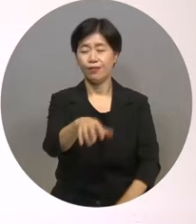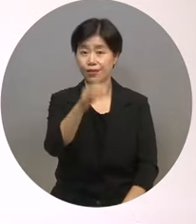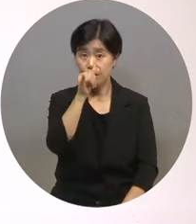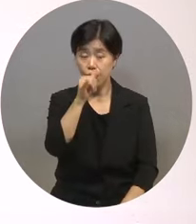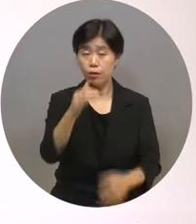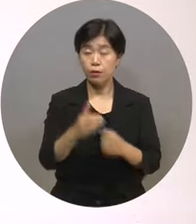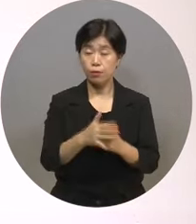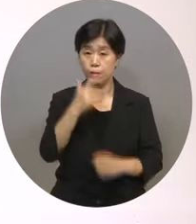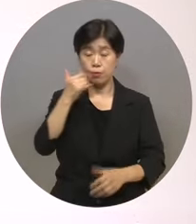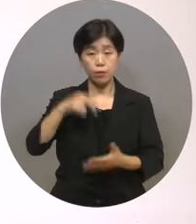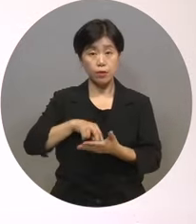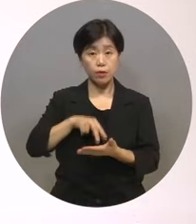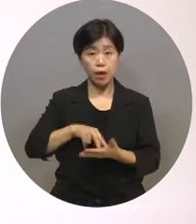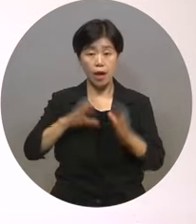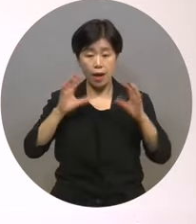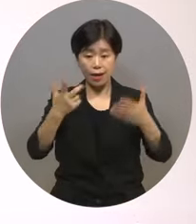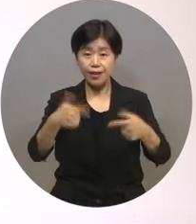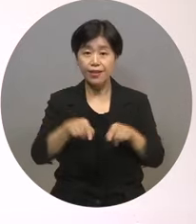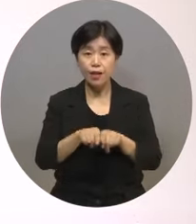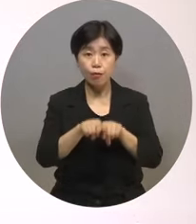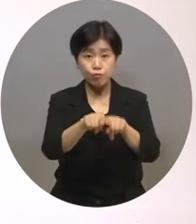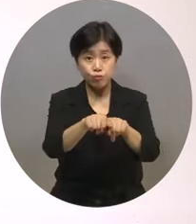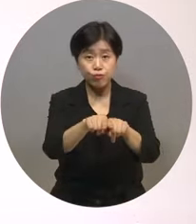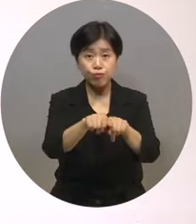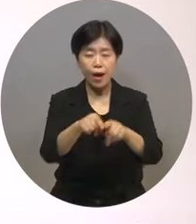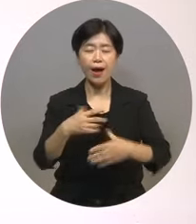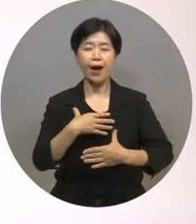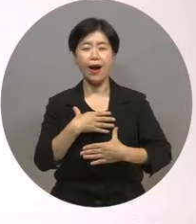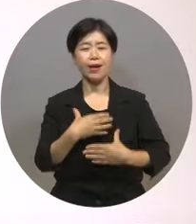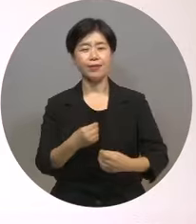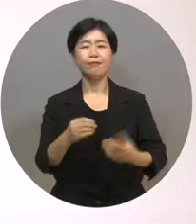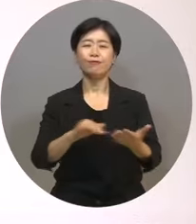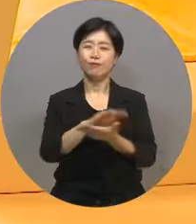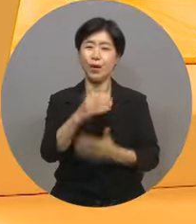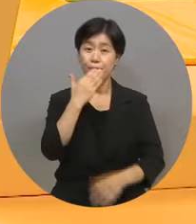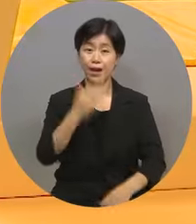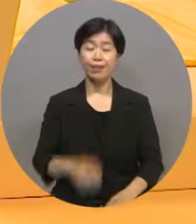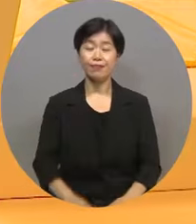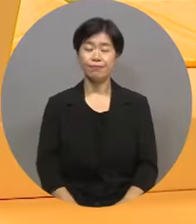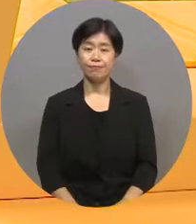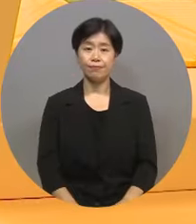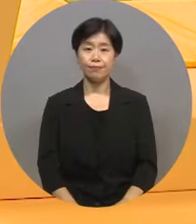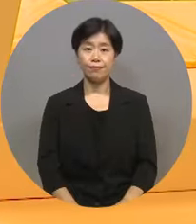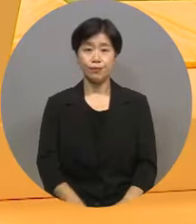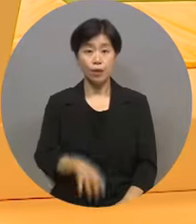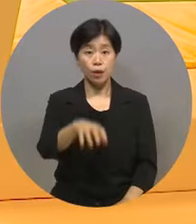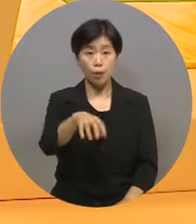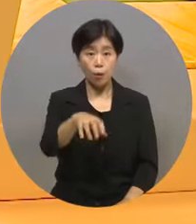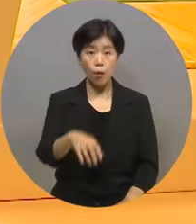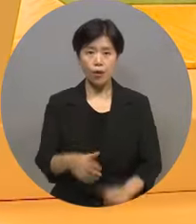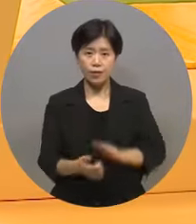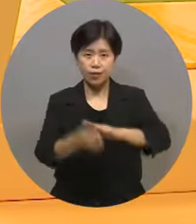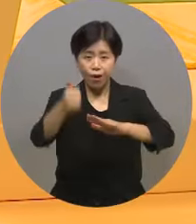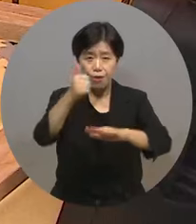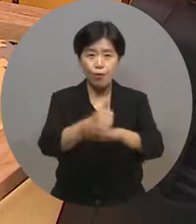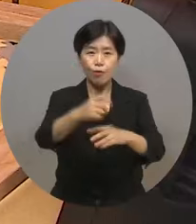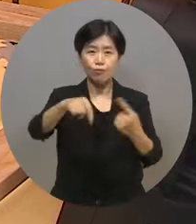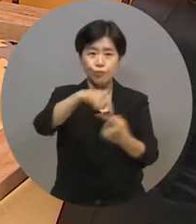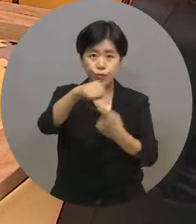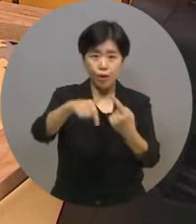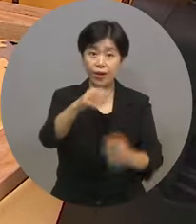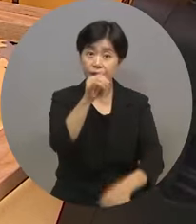부모님들이 아이들과 함께 안심하고 놀이를 즐길 수 있습니다 기지 카페 성공적인 운영을